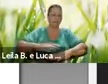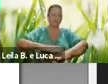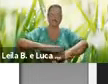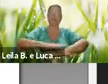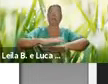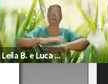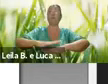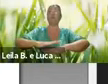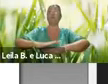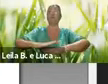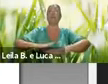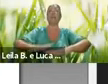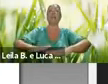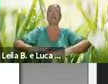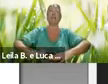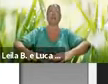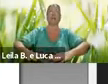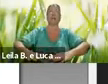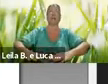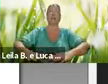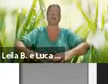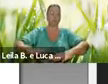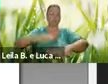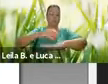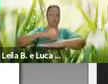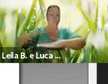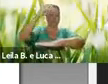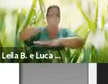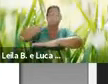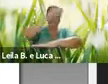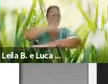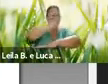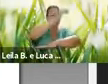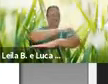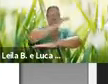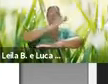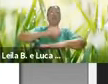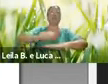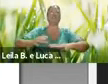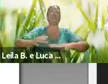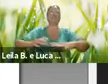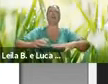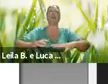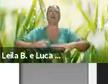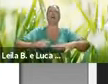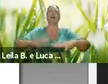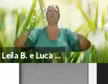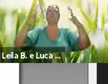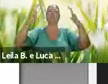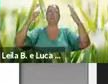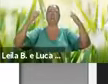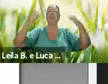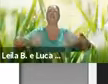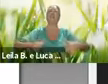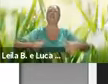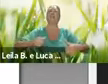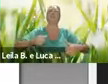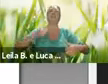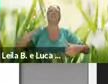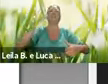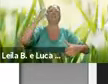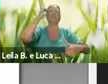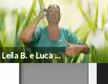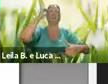medianica, fungono da antenna, dove tutta l'energia esce e